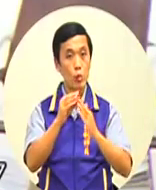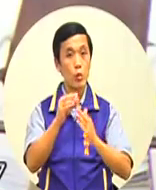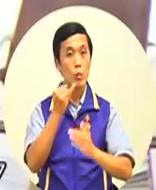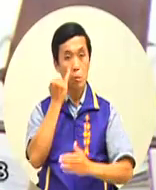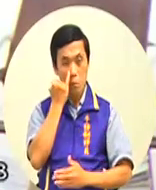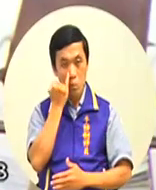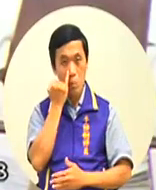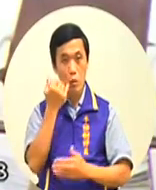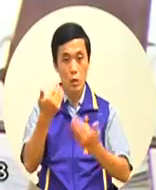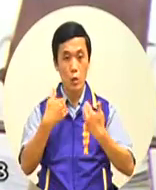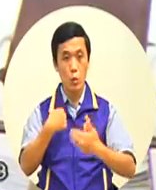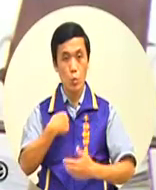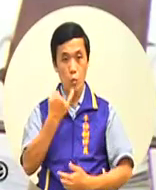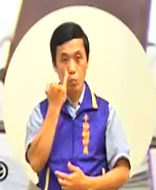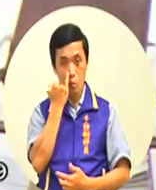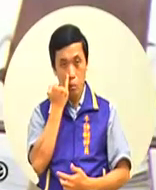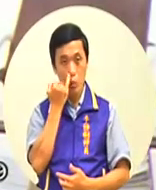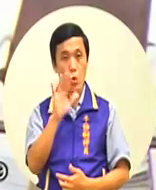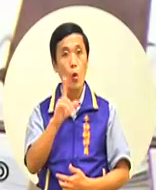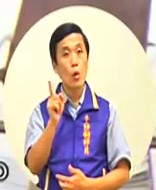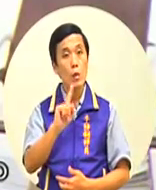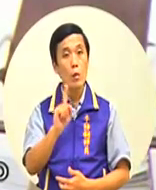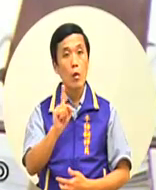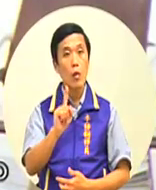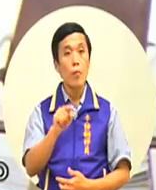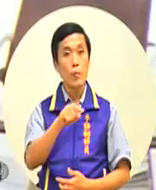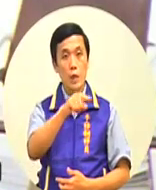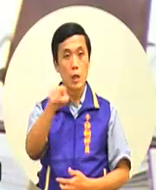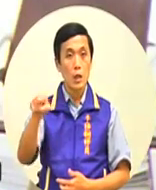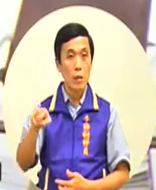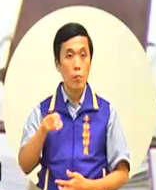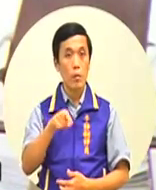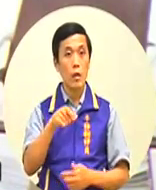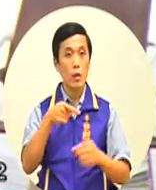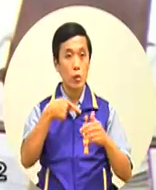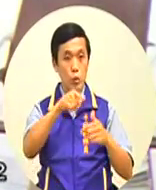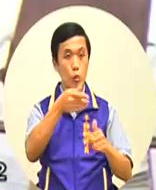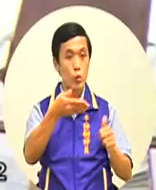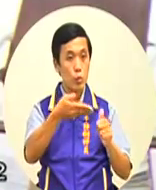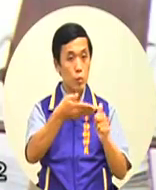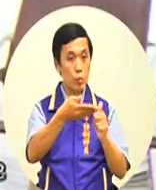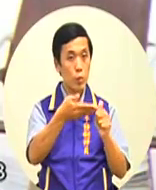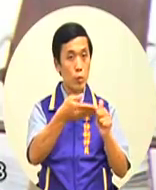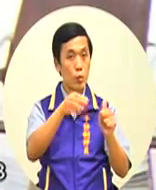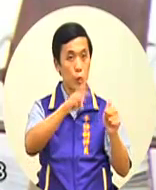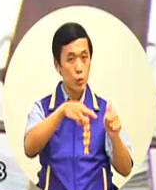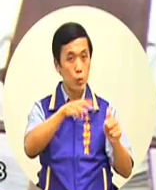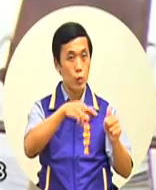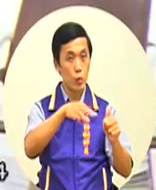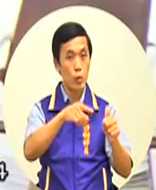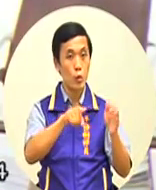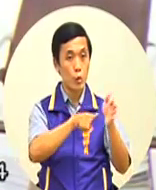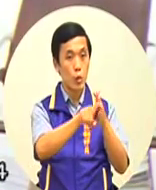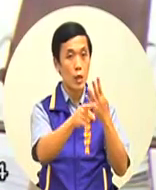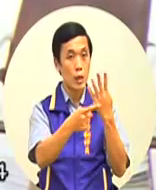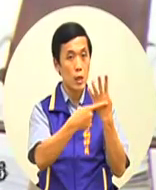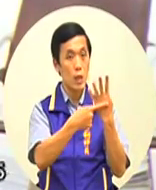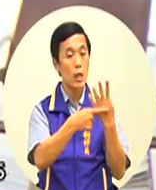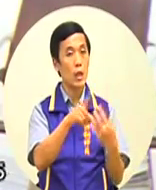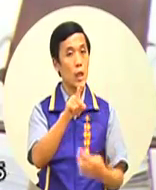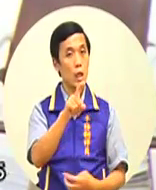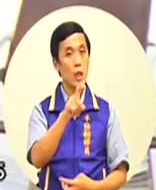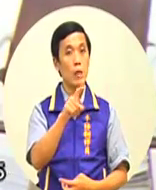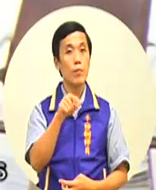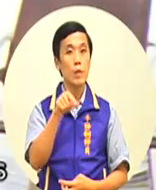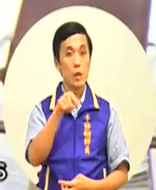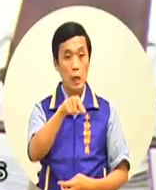我，因为你们没有办法去培训专业人士嘛，那他